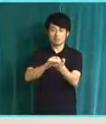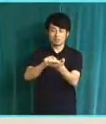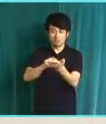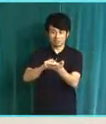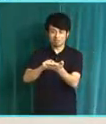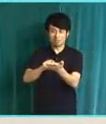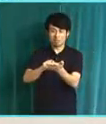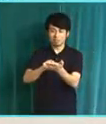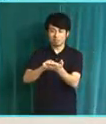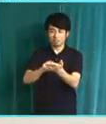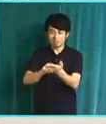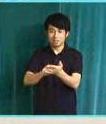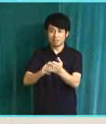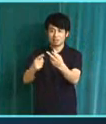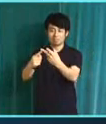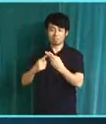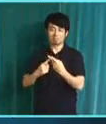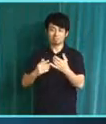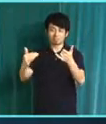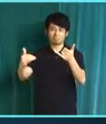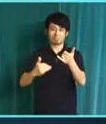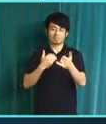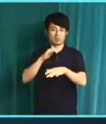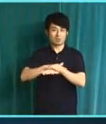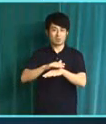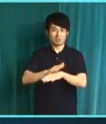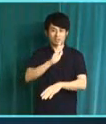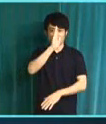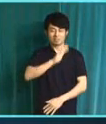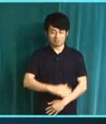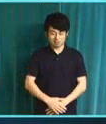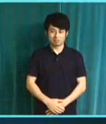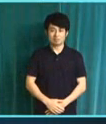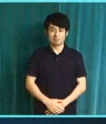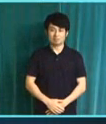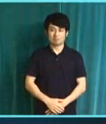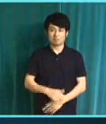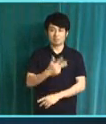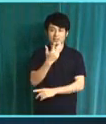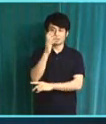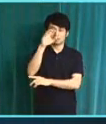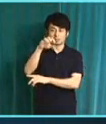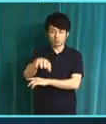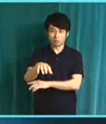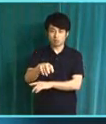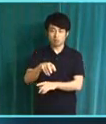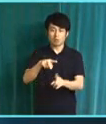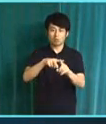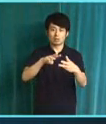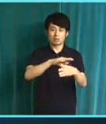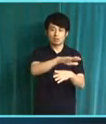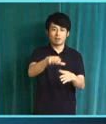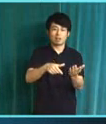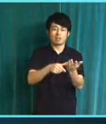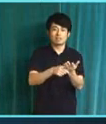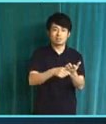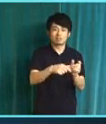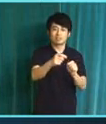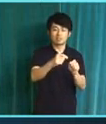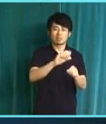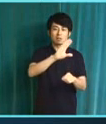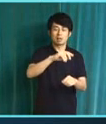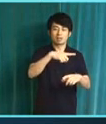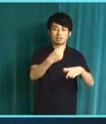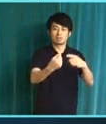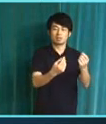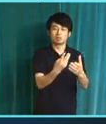用紙に記入し、郵送またファックスでお送りください。市役所小田原お堀端万葉の湯の応募箱に